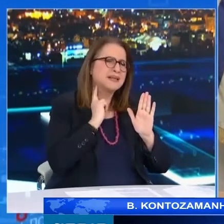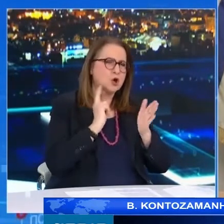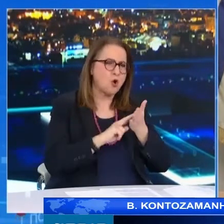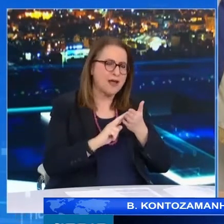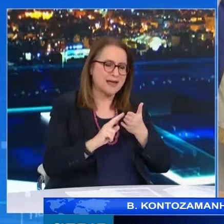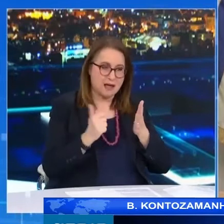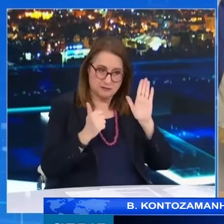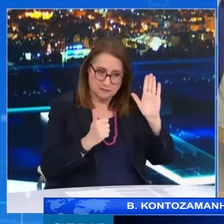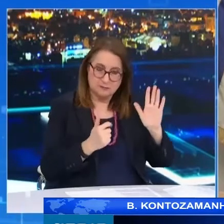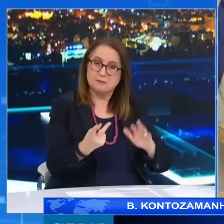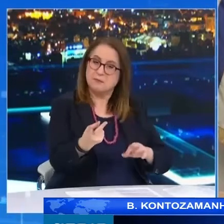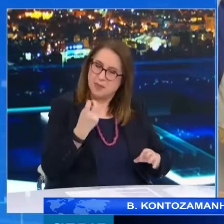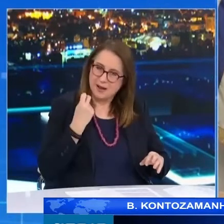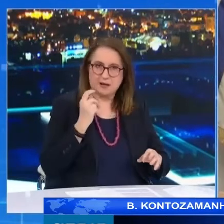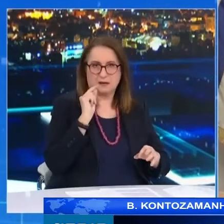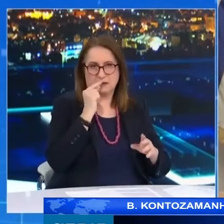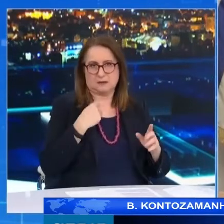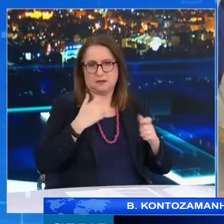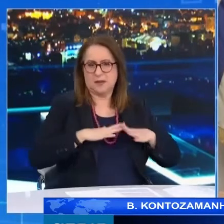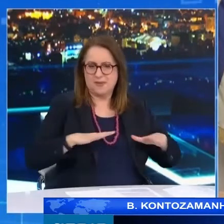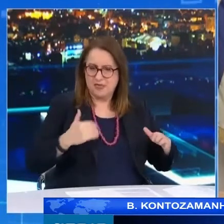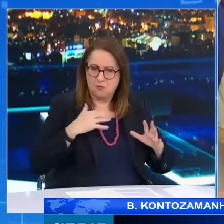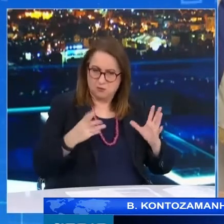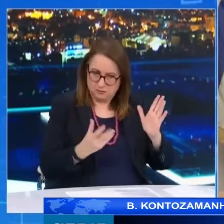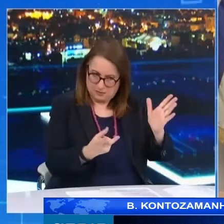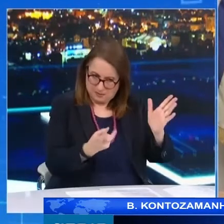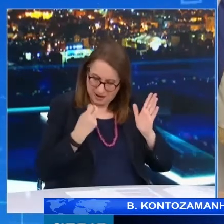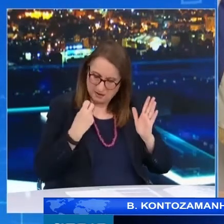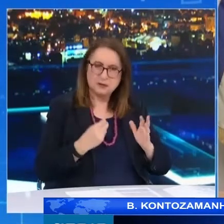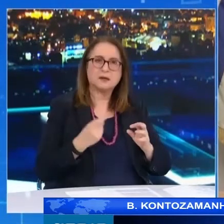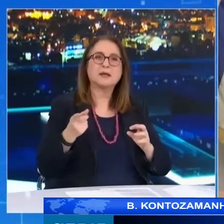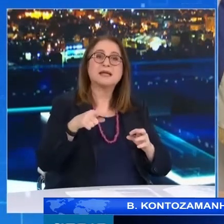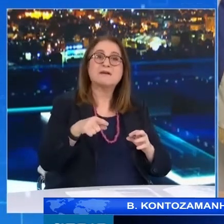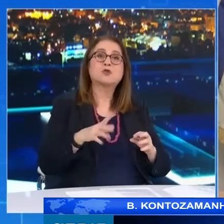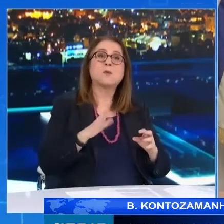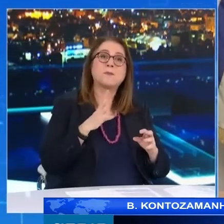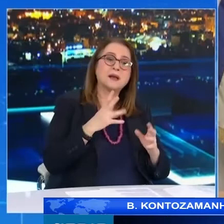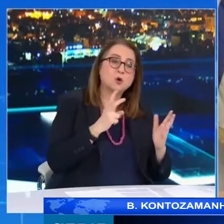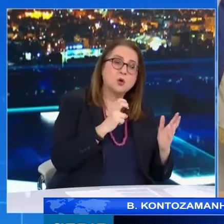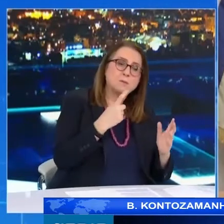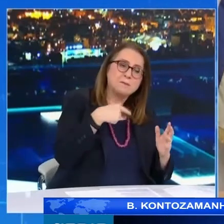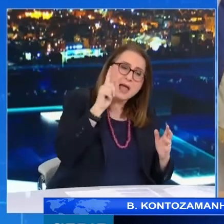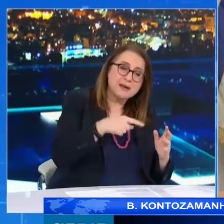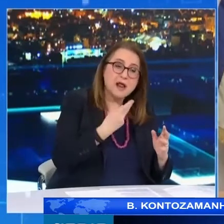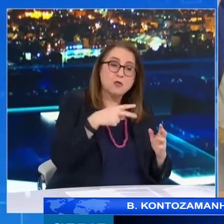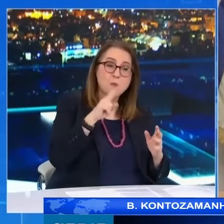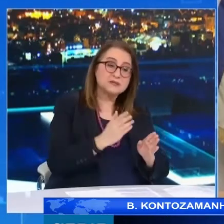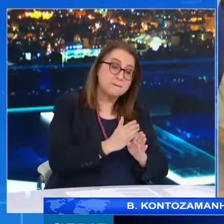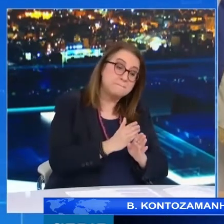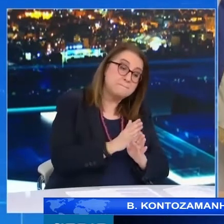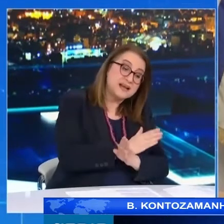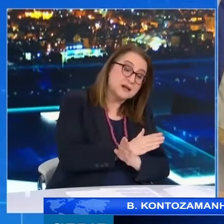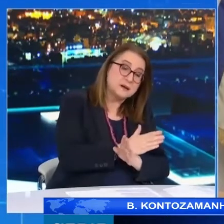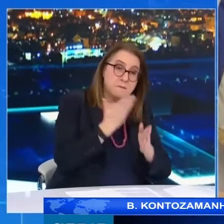πραγματοποιείται στο σπίτι από 24 έως 48 ώρες πριν την έναρξη των μαθημάτων και το αποτέλεσμά του θα δηλώνεται στη